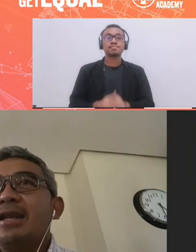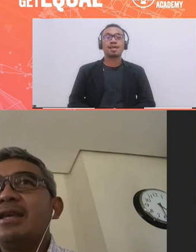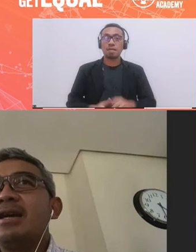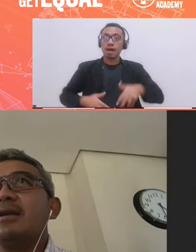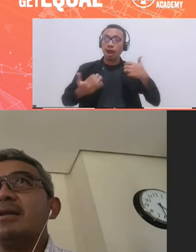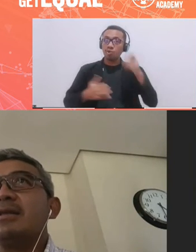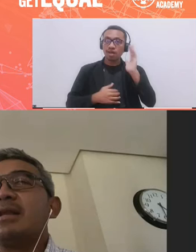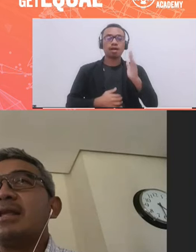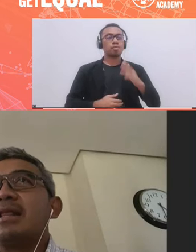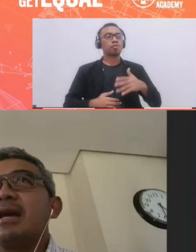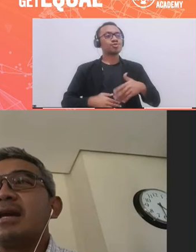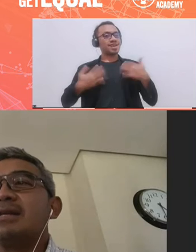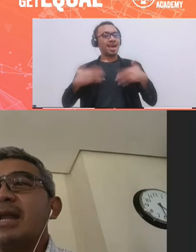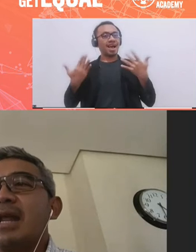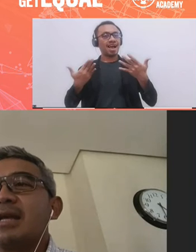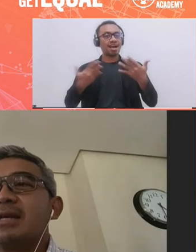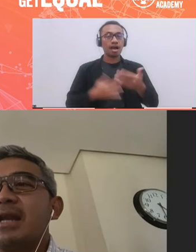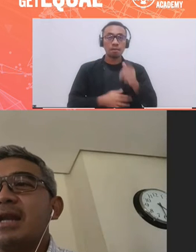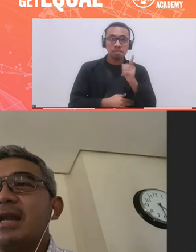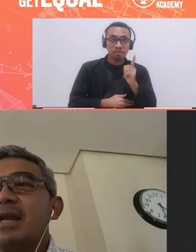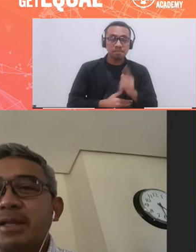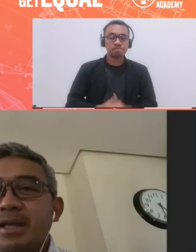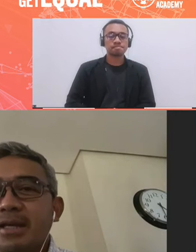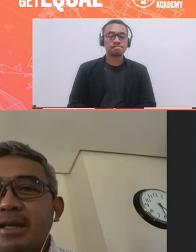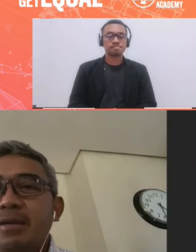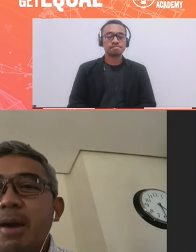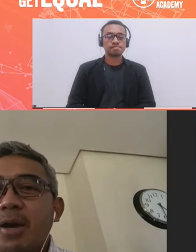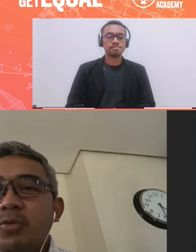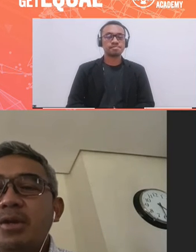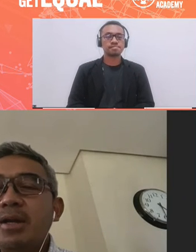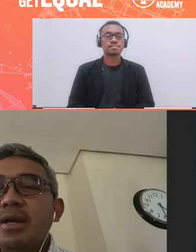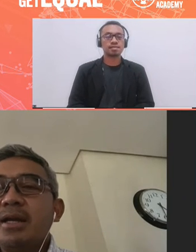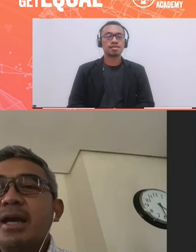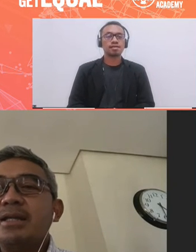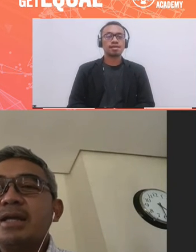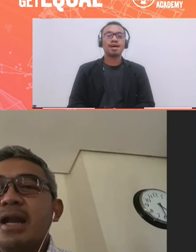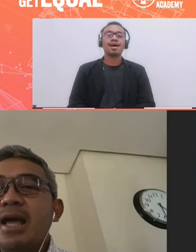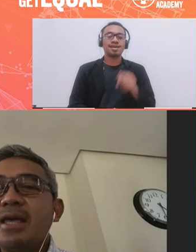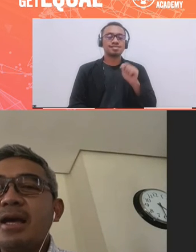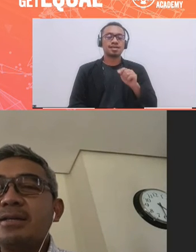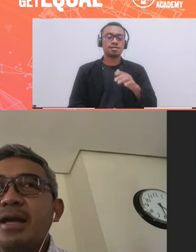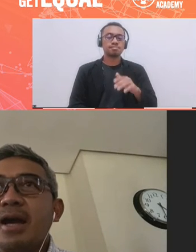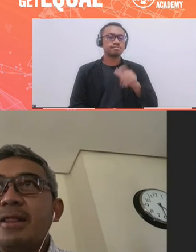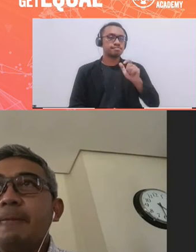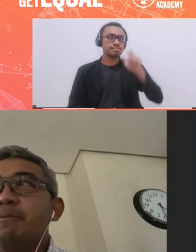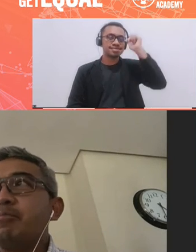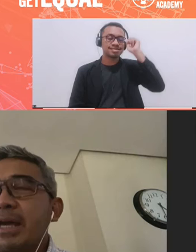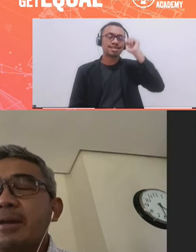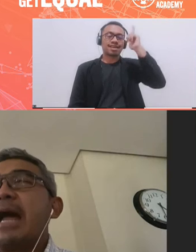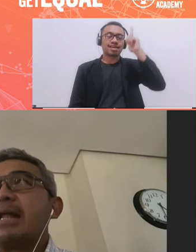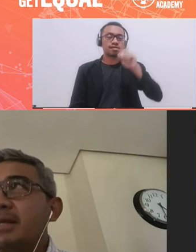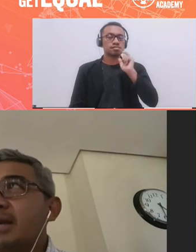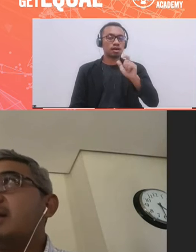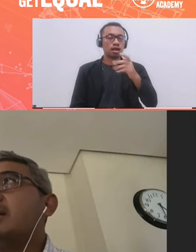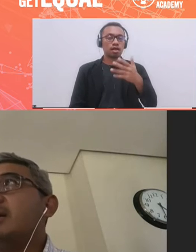Saya seneng karena akhirnya ternyata kesadaran-kesadaran seperti ini dibangun dengan cara yang sangat